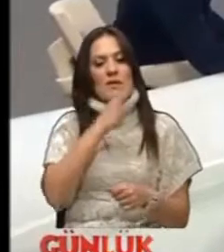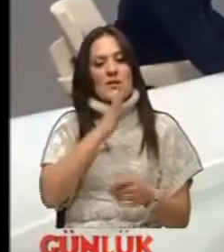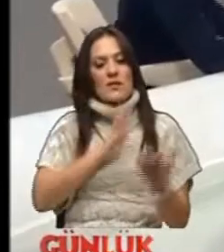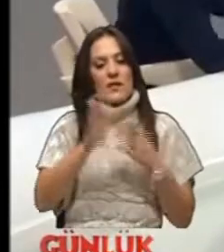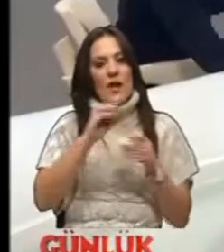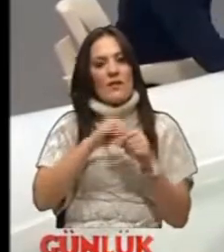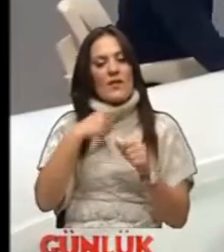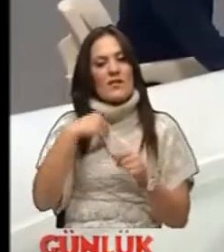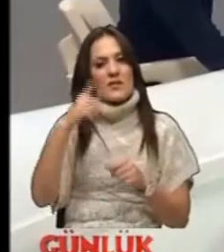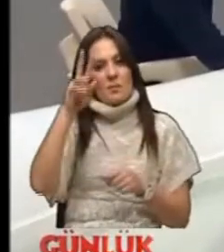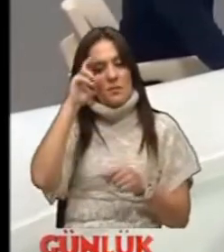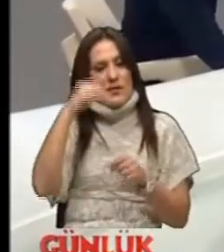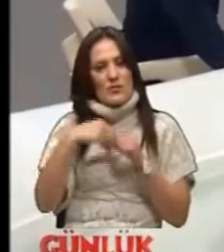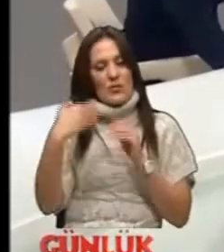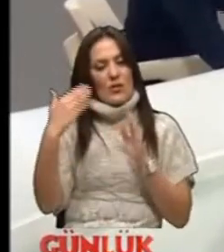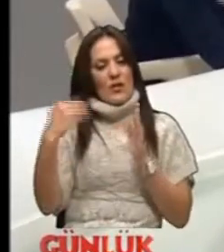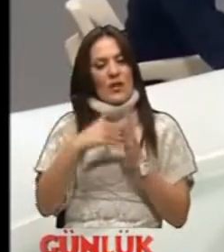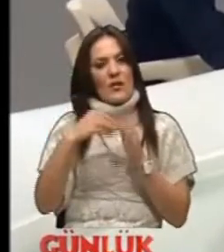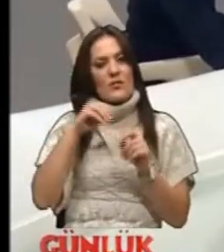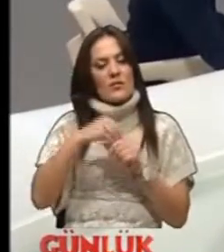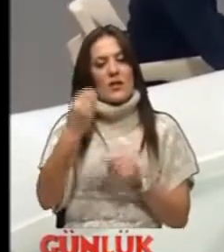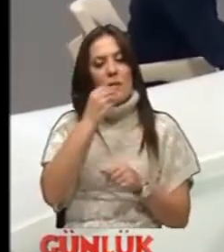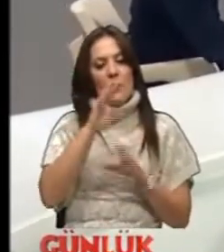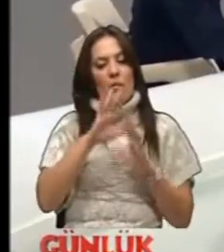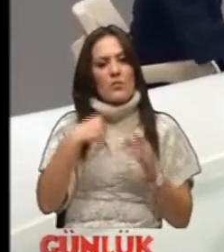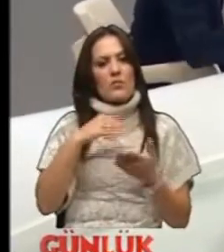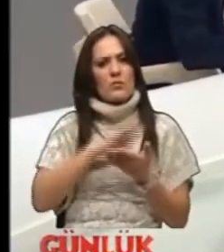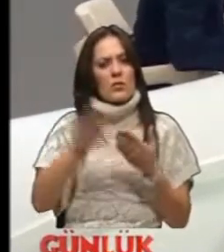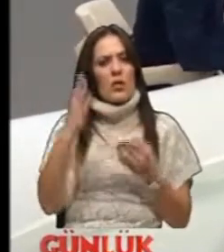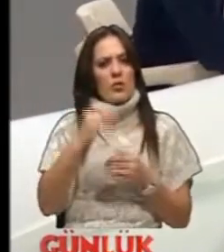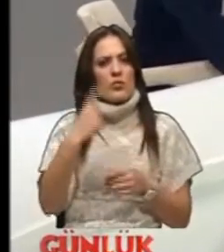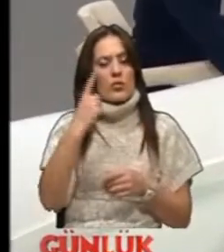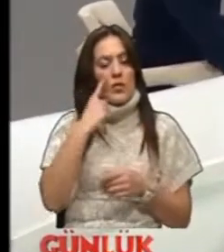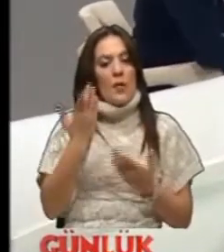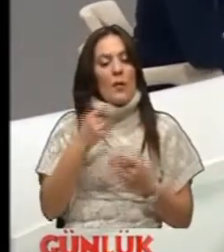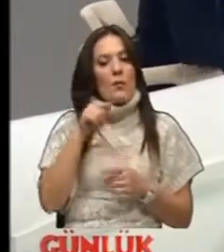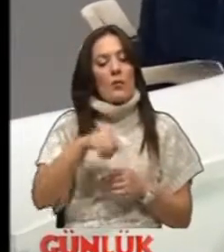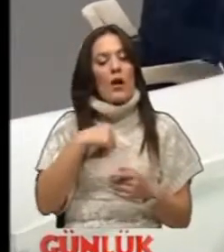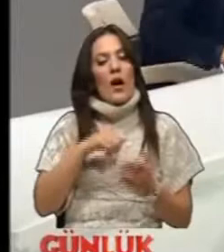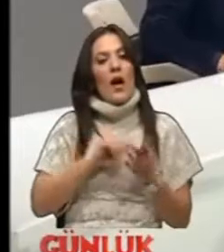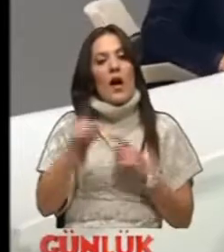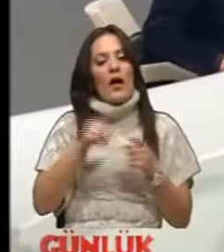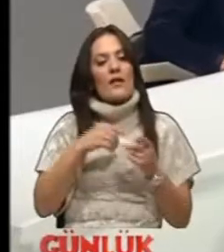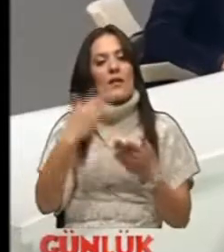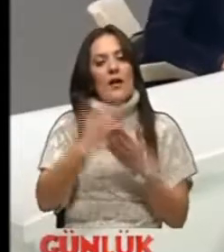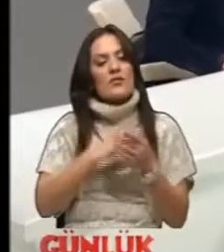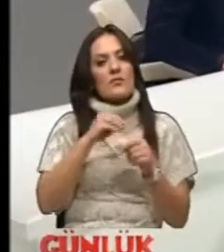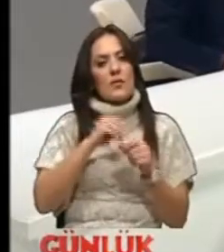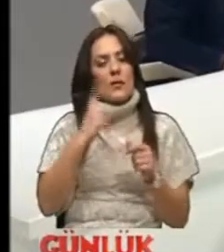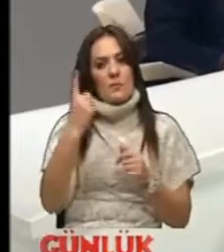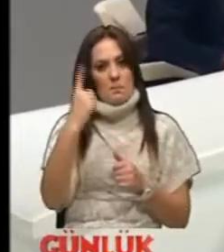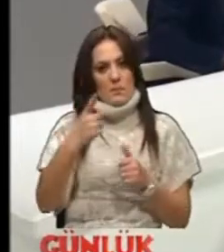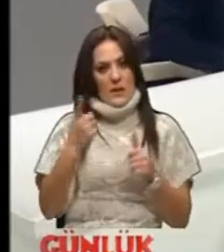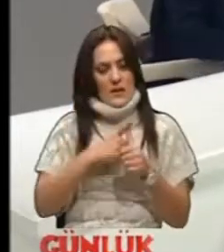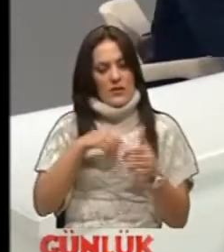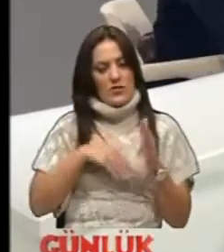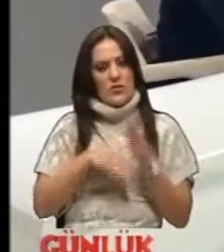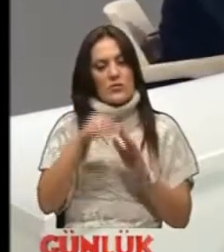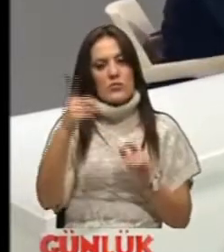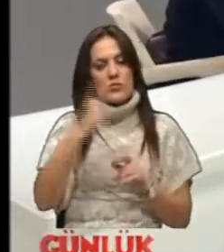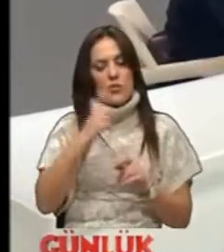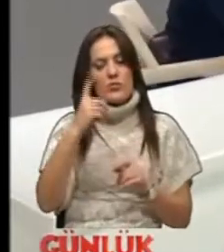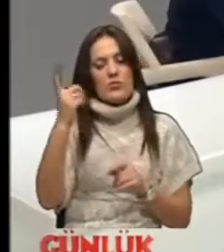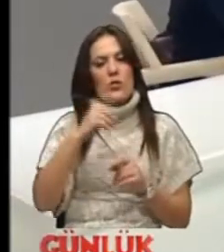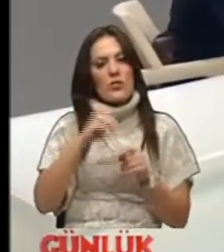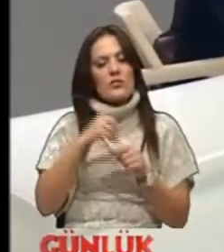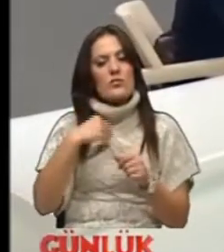davranışçı terapilerin yeme bozuklukları üzerinde endike olduğunu gösterdi. Fakat bu hangi aşamalardan geçiyor? Bu birinci aşama, sorduğunuz soruya çok önemli